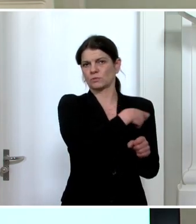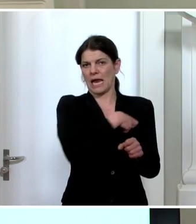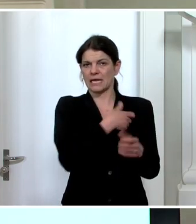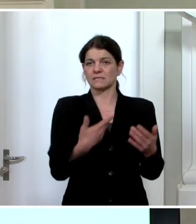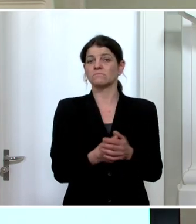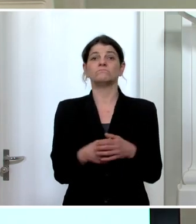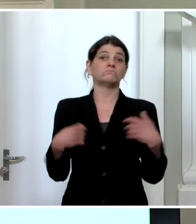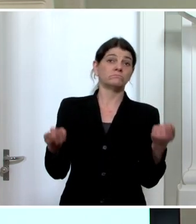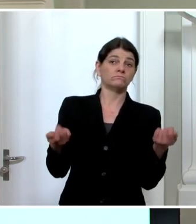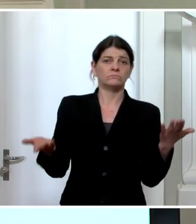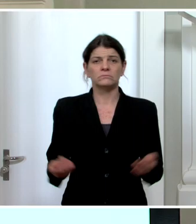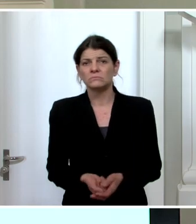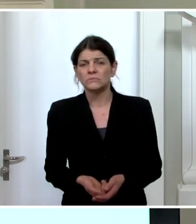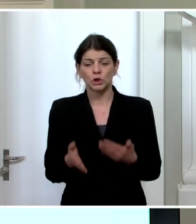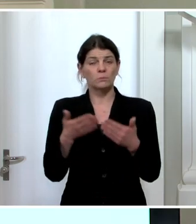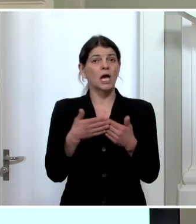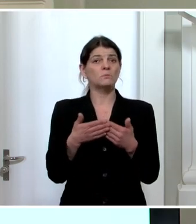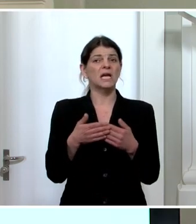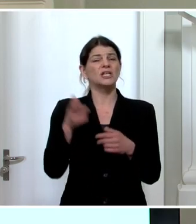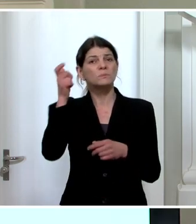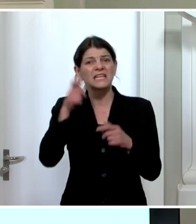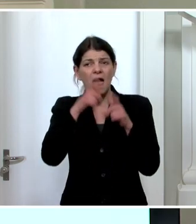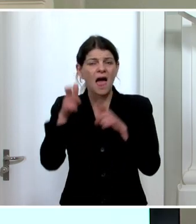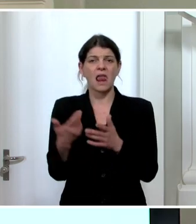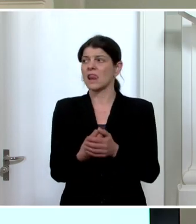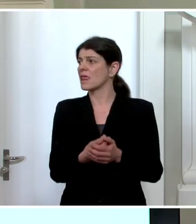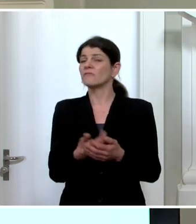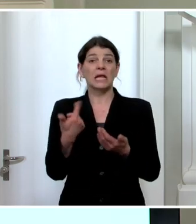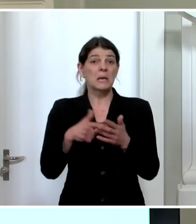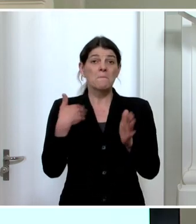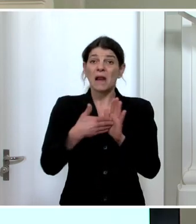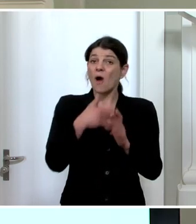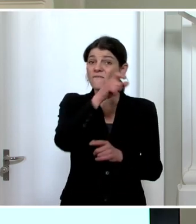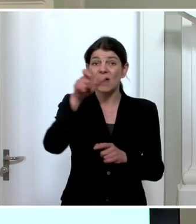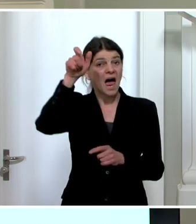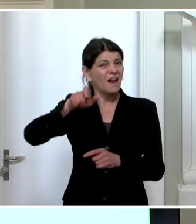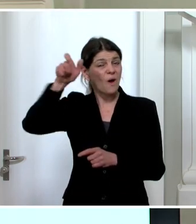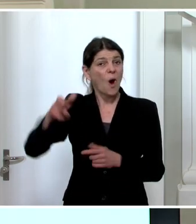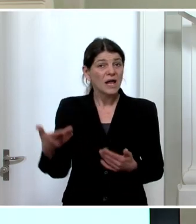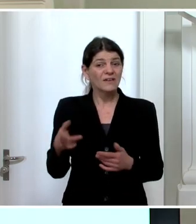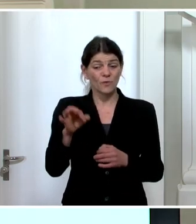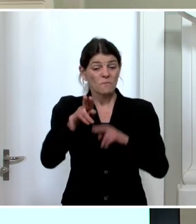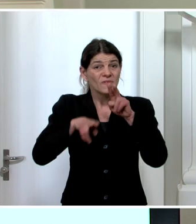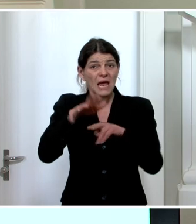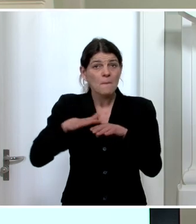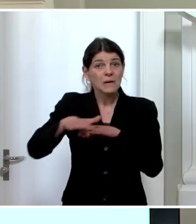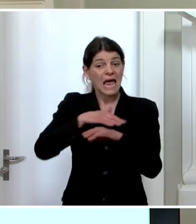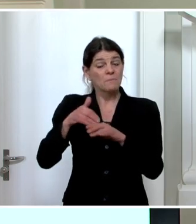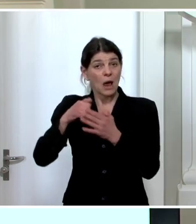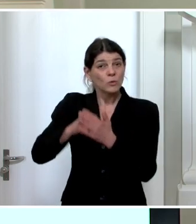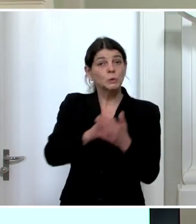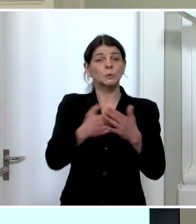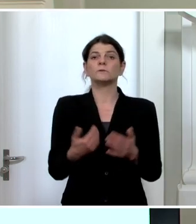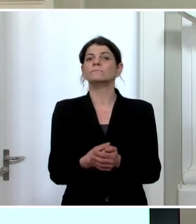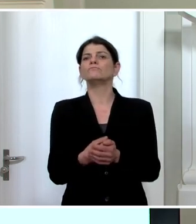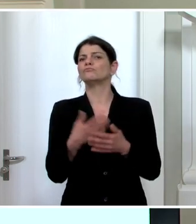kann sein, aus den Spitalbataillons zum Beispiel Fachkräfte, die im Pflegebereich Unterstützung leisten